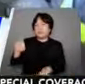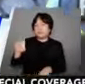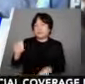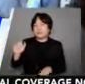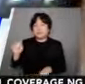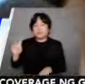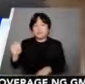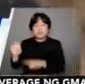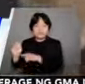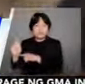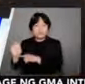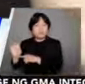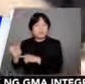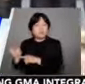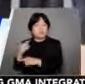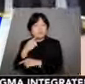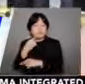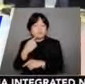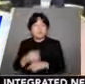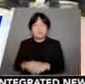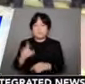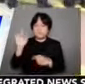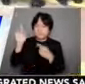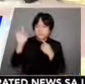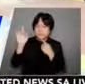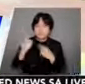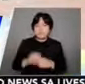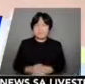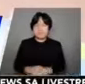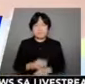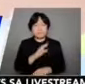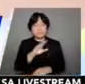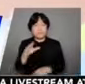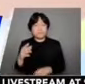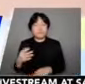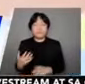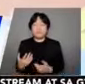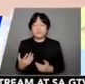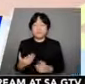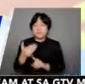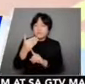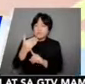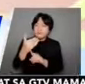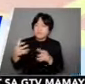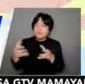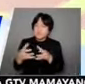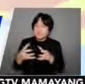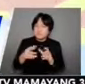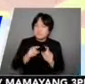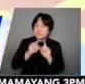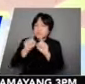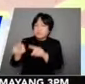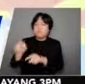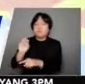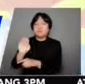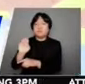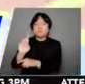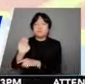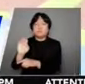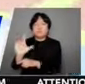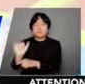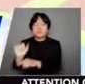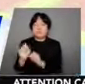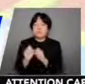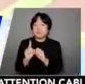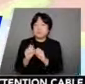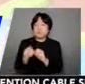maangin lang natin Ano initially ang target sana nito mga realista ay papuntang mindiola pero hinarangan sila dito pa lang sa area kaya kung